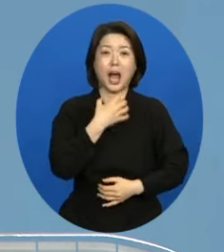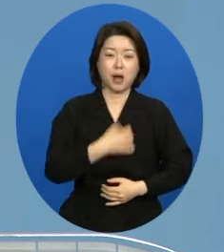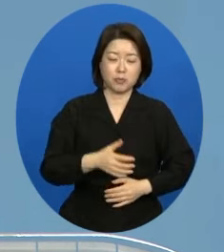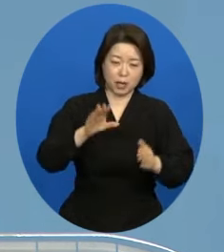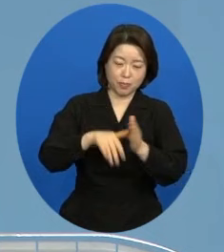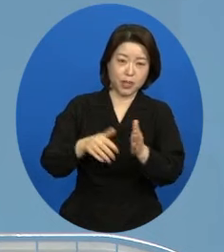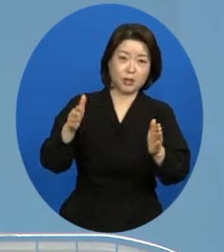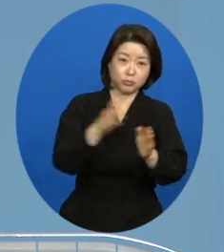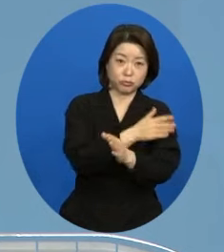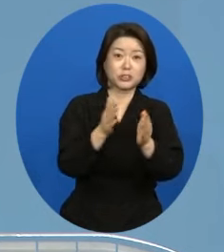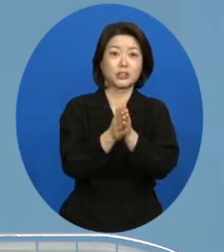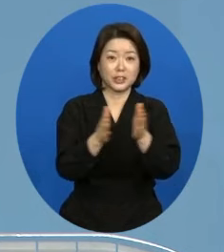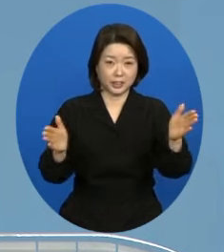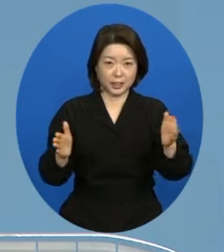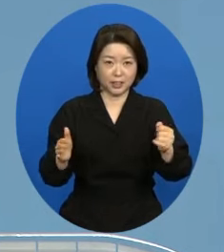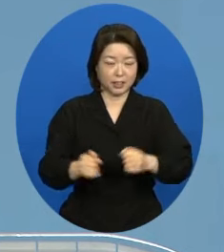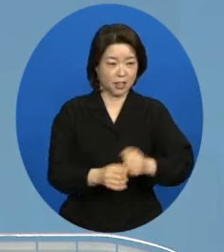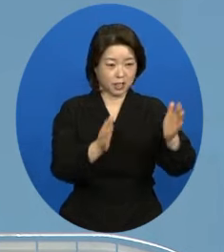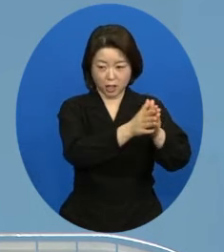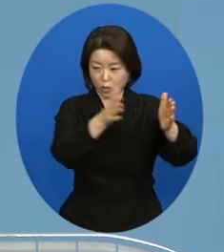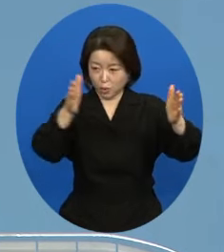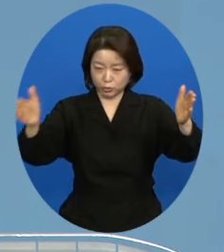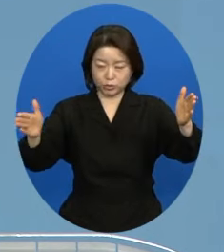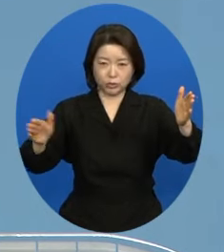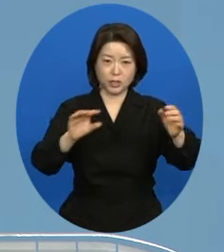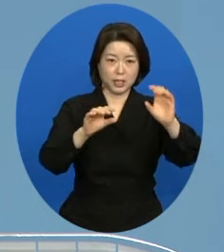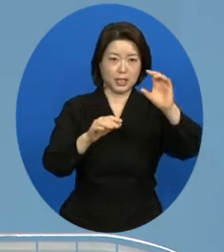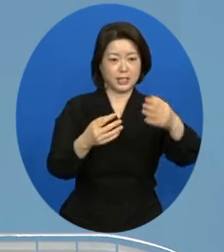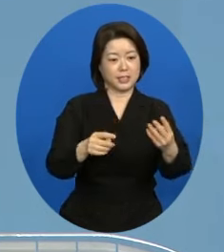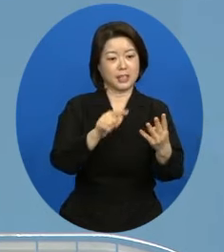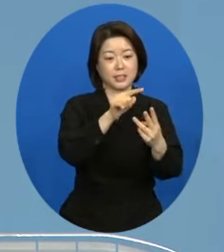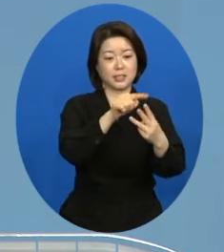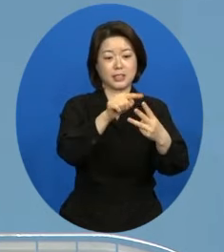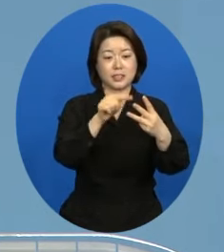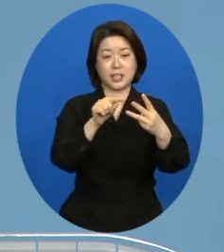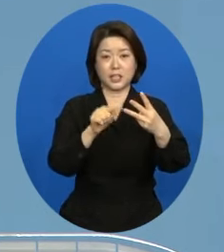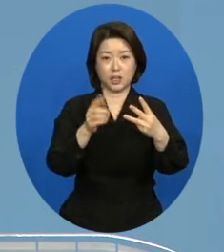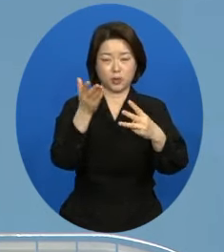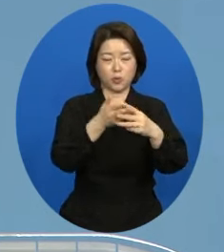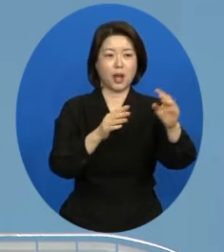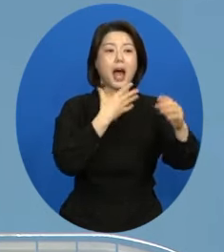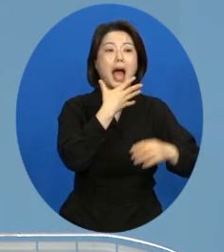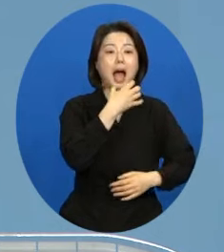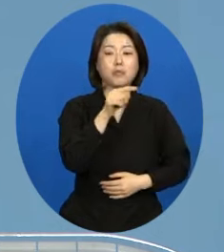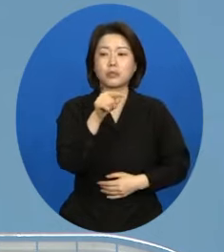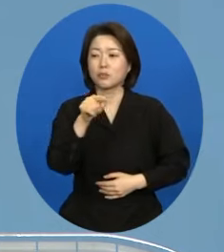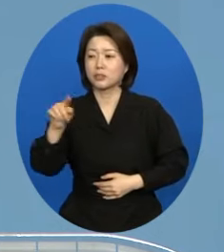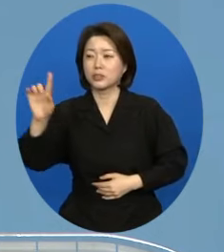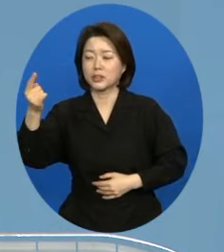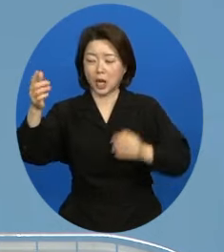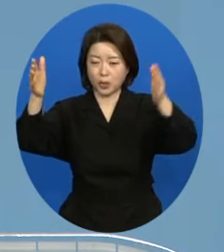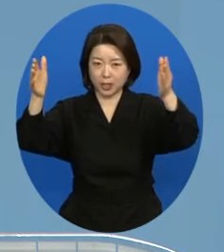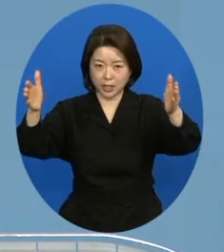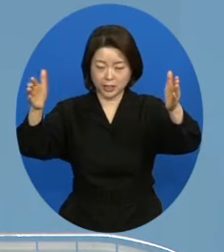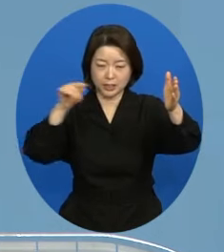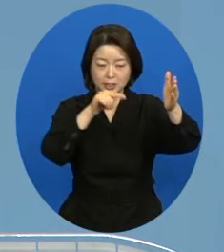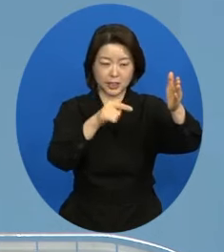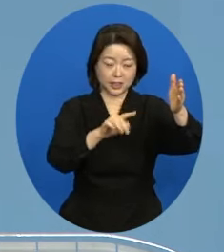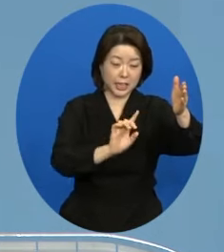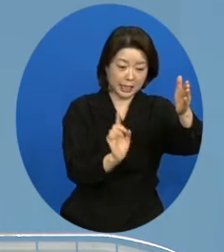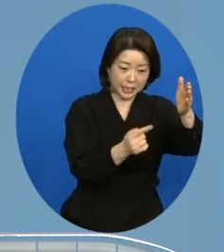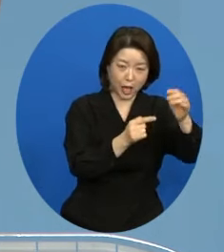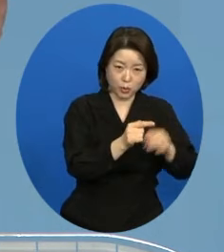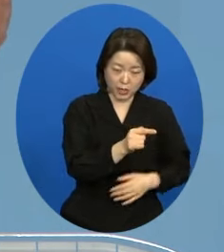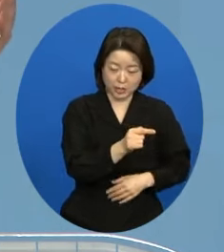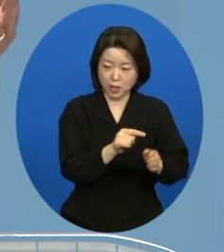합니다 전체 계보를 새 등분할 수가 있어요 아브라함부터 다윗까지 그다음에 다윗에 다시